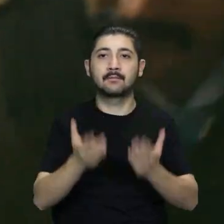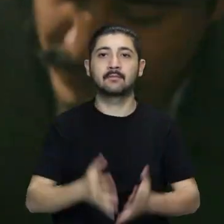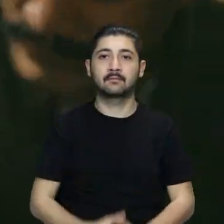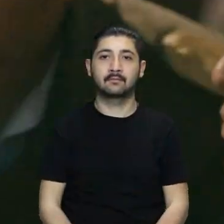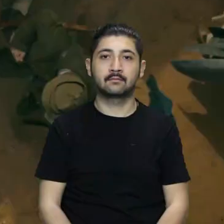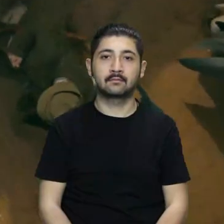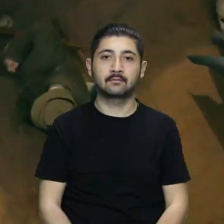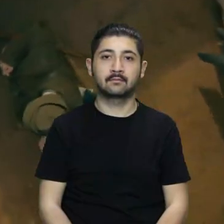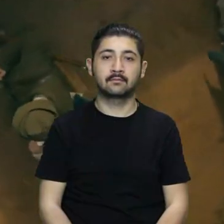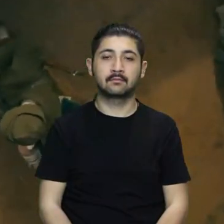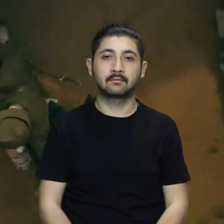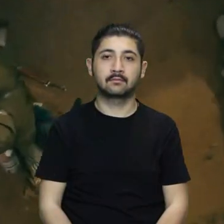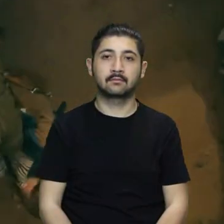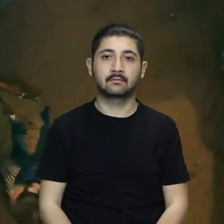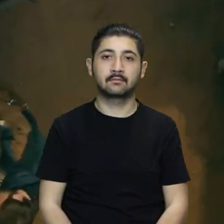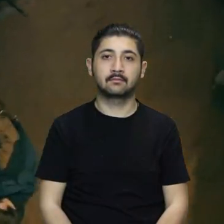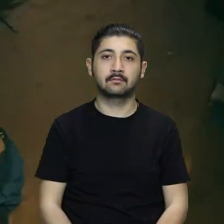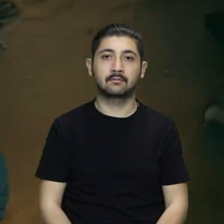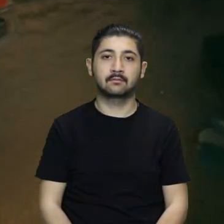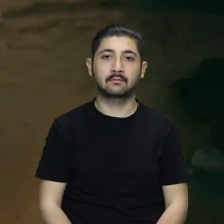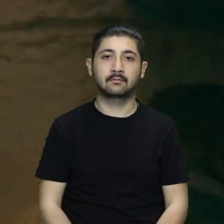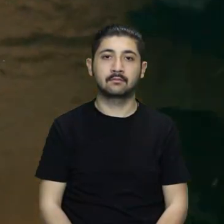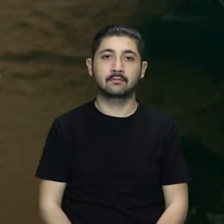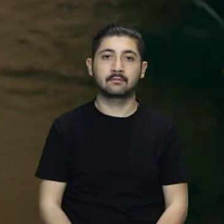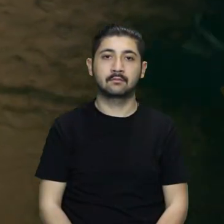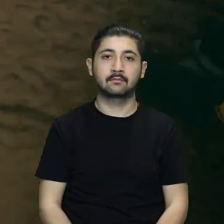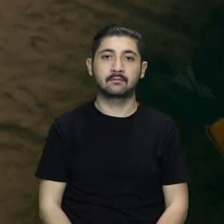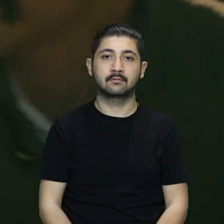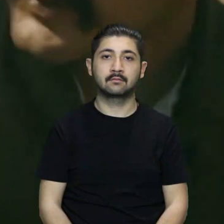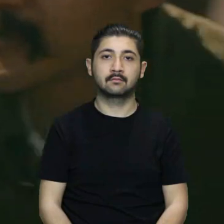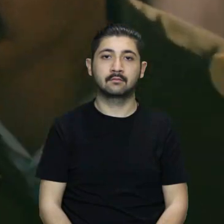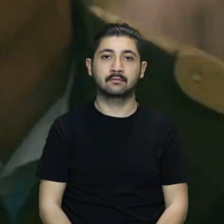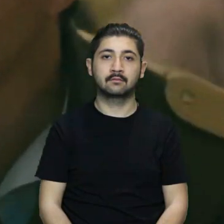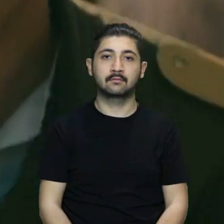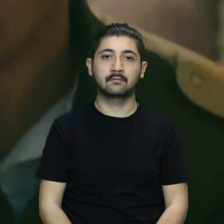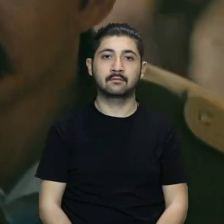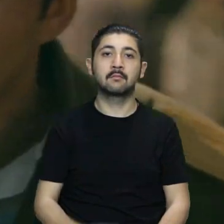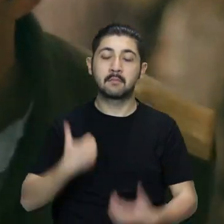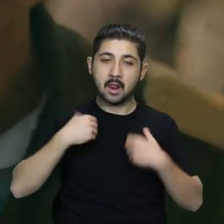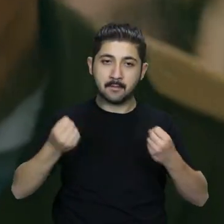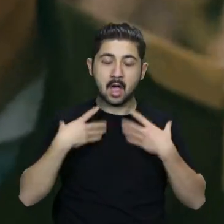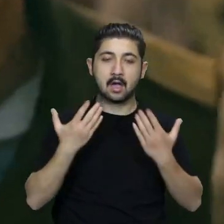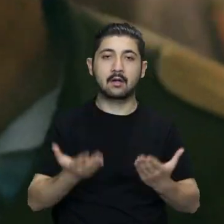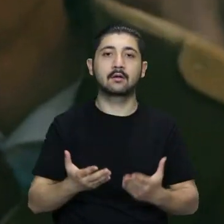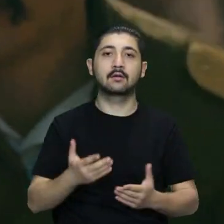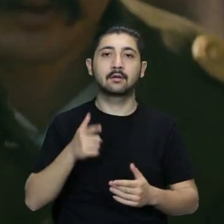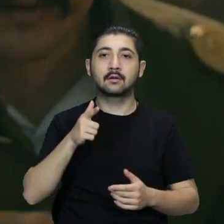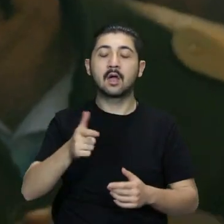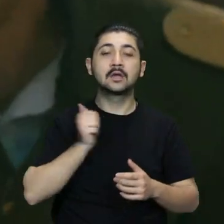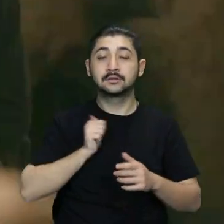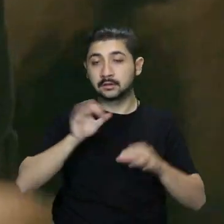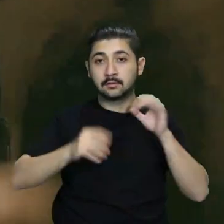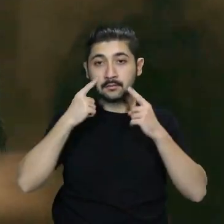ayakta duramıyor. Yukarıdan Türk bayrağına sarılı tabutu taşıyan araba. Beni bırak. Seferlerle